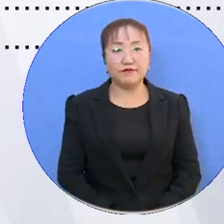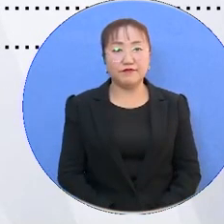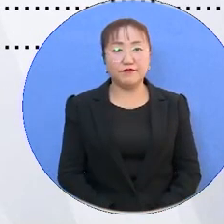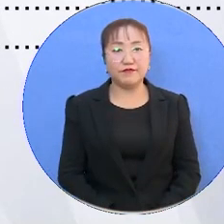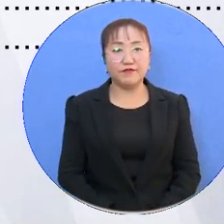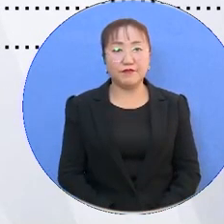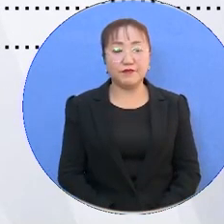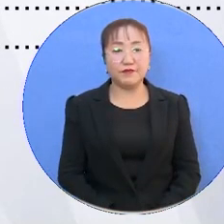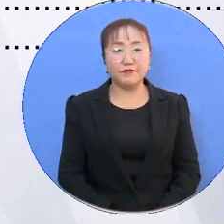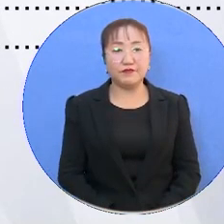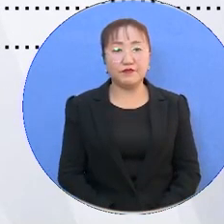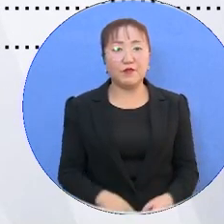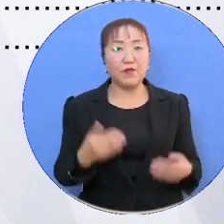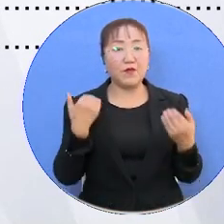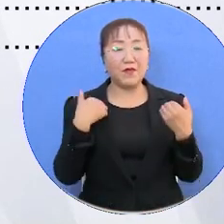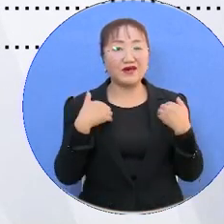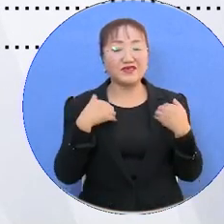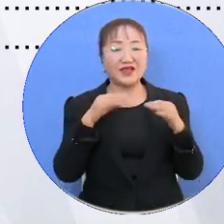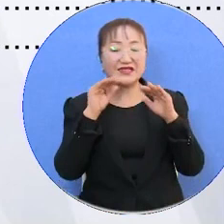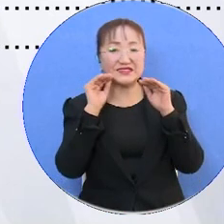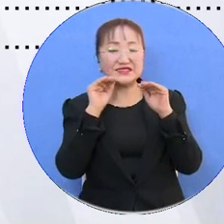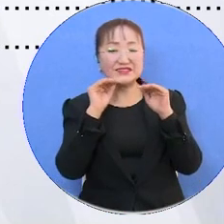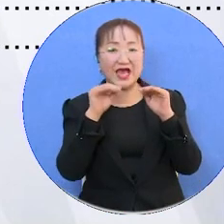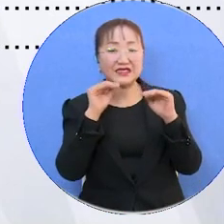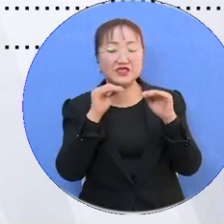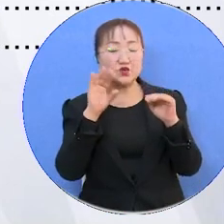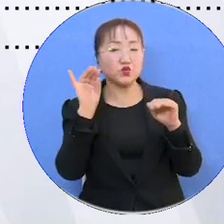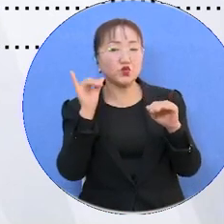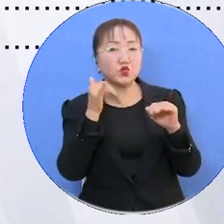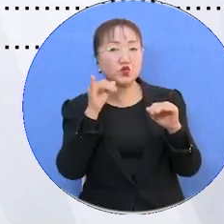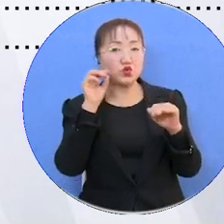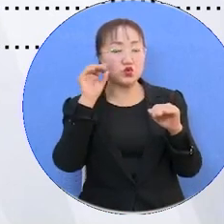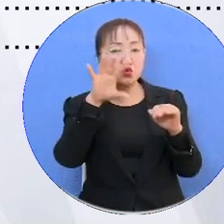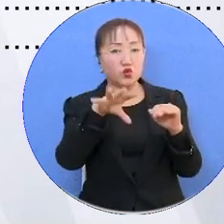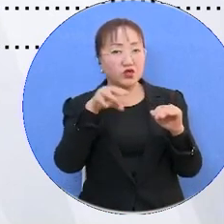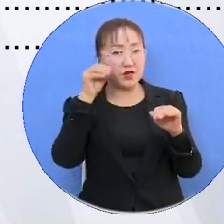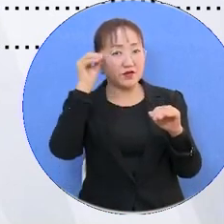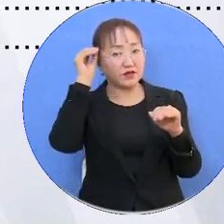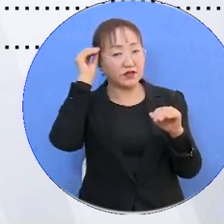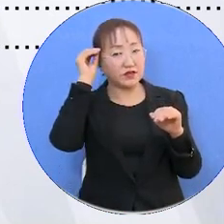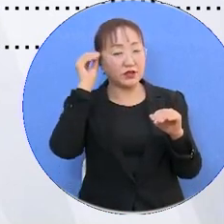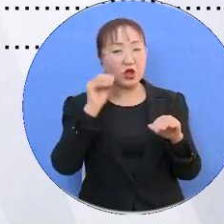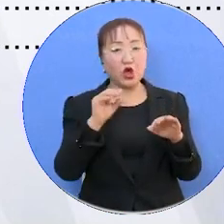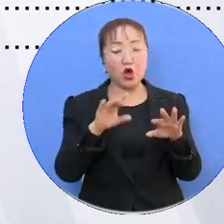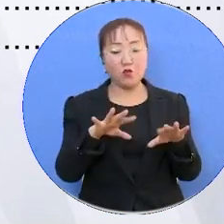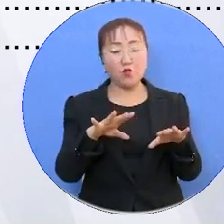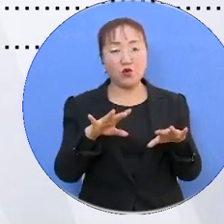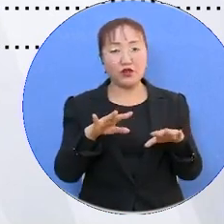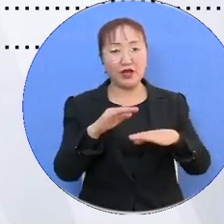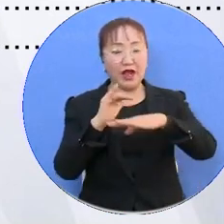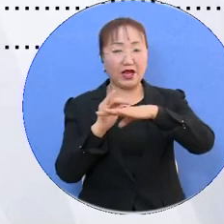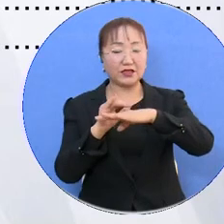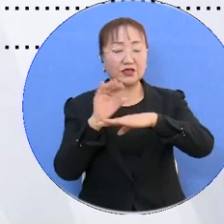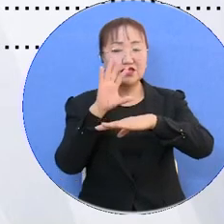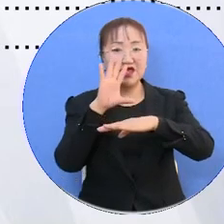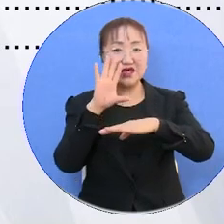За мөн багшийнхаа заасан агуулгаас юуг сурсан бай хүүхдүүдээ? Багш нь бол компьютерийн арт хэрхэн зөв суух вэ?